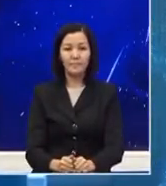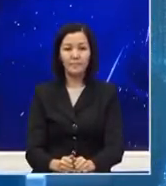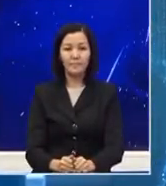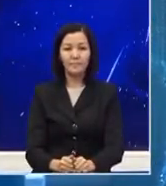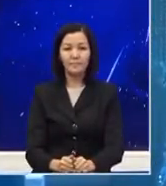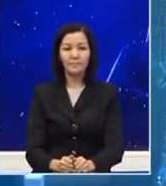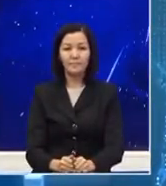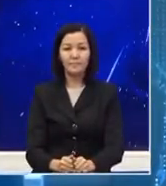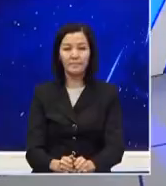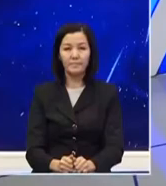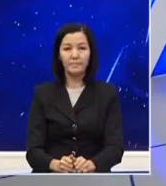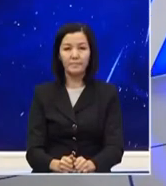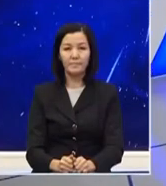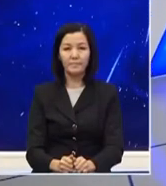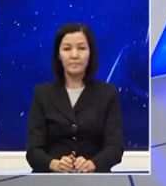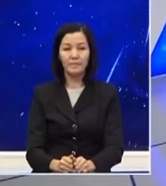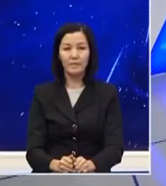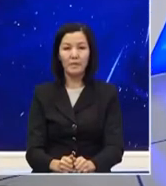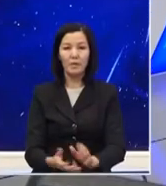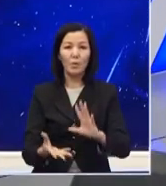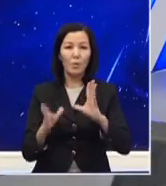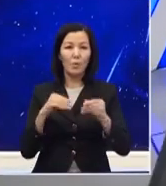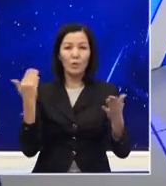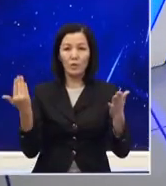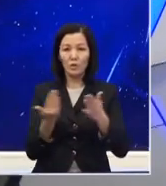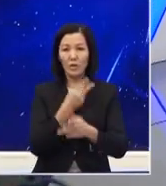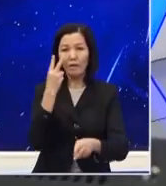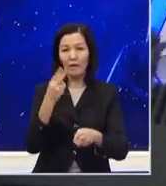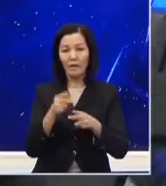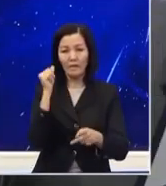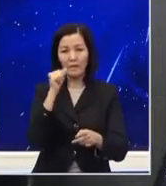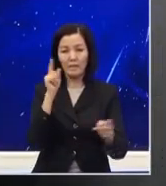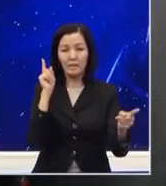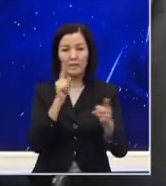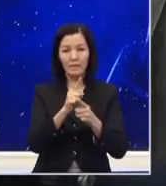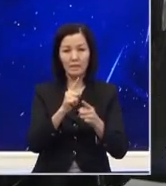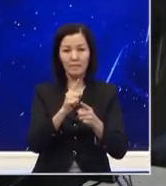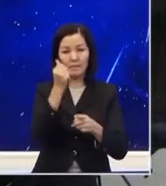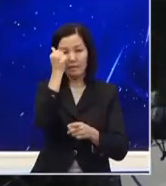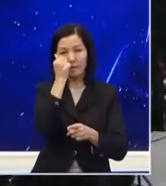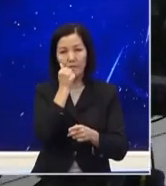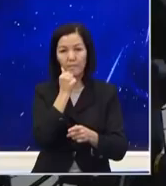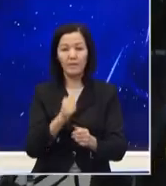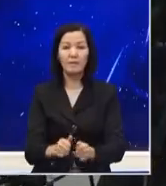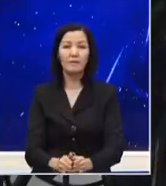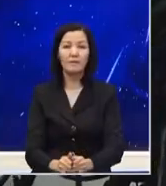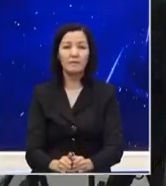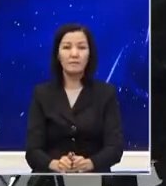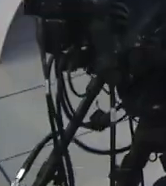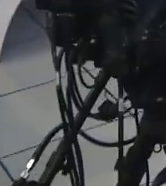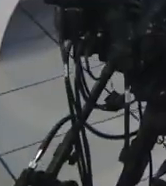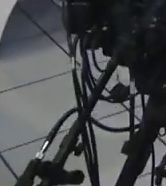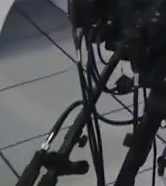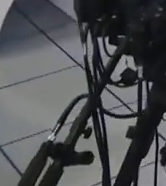Жетісу телеарнасы. Ардақтағайын, бүгінге тізбектеген жаңалықтар осындай болды. Келер күн амандықта қауышайық. Сау болыңыздар.